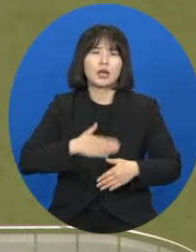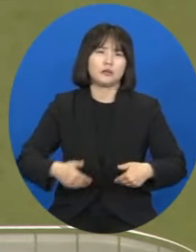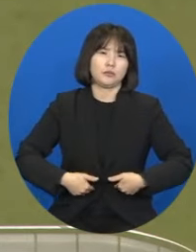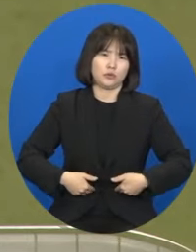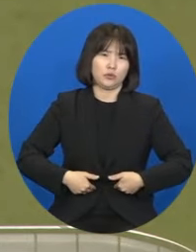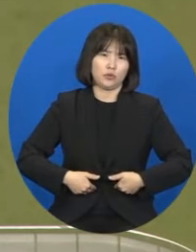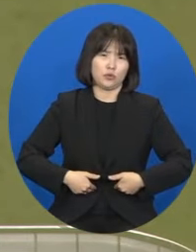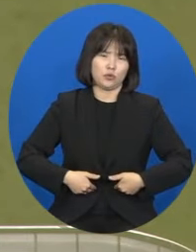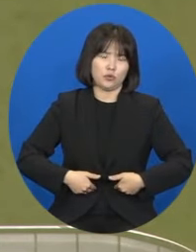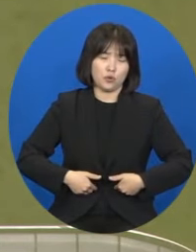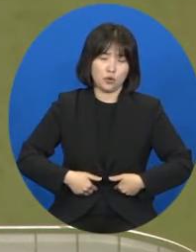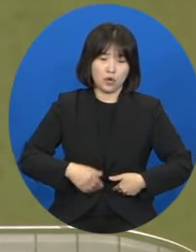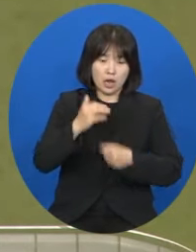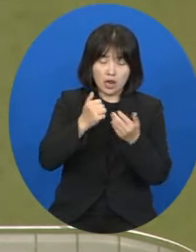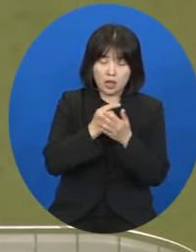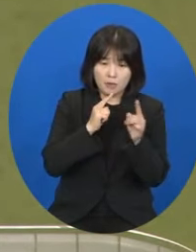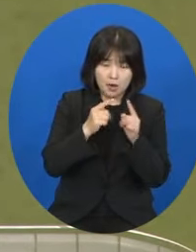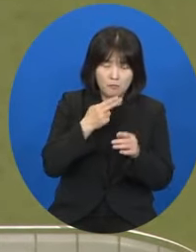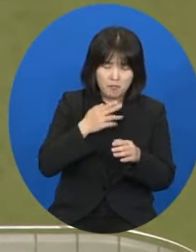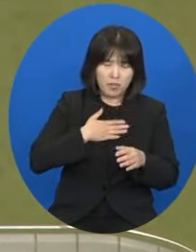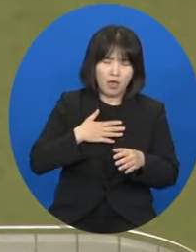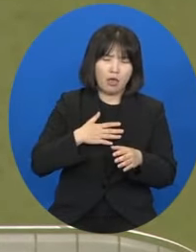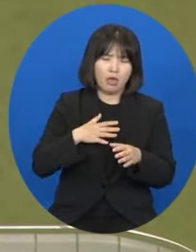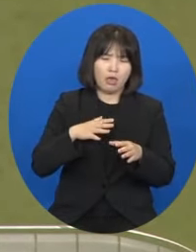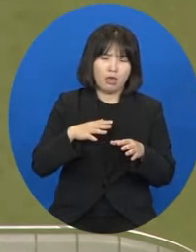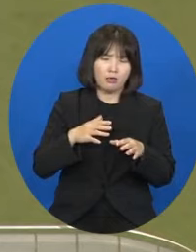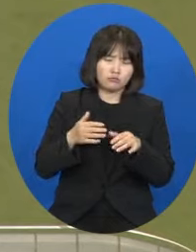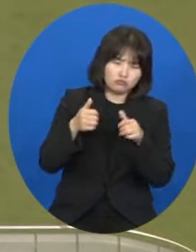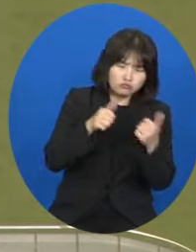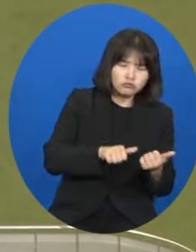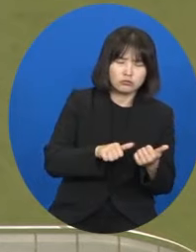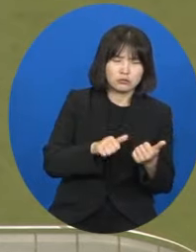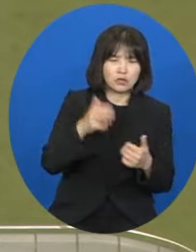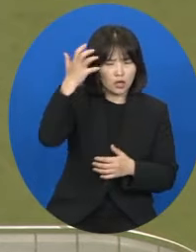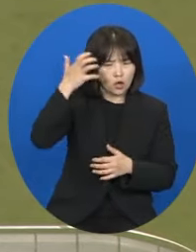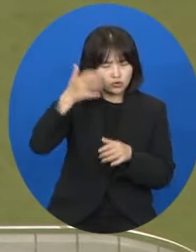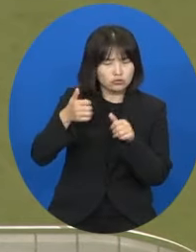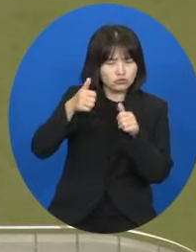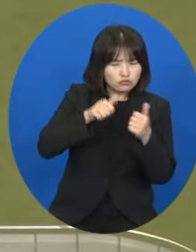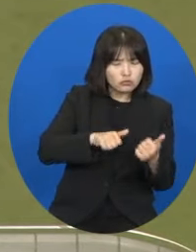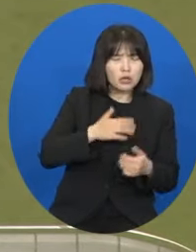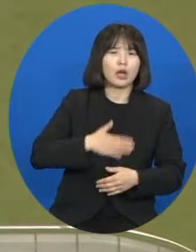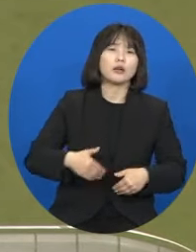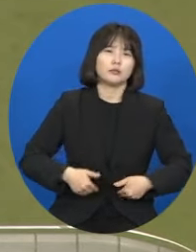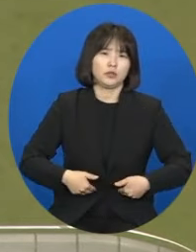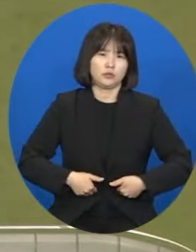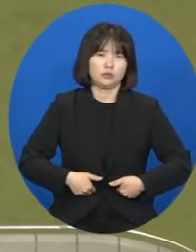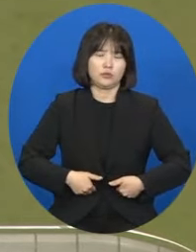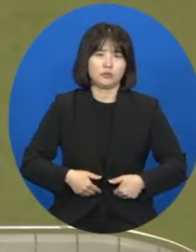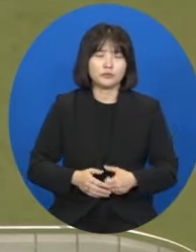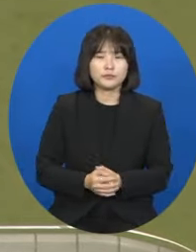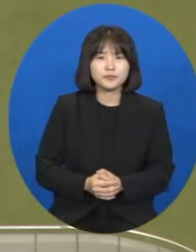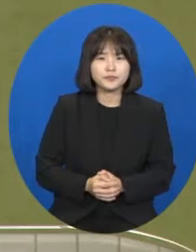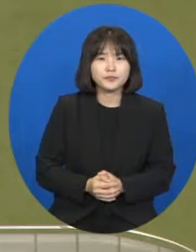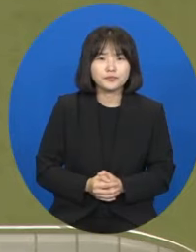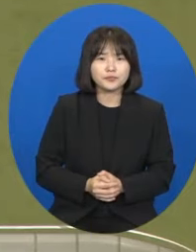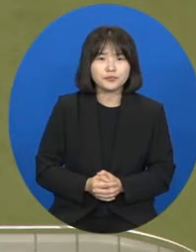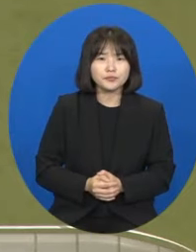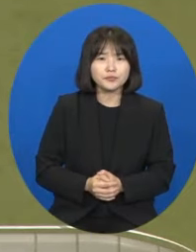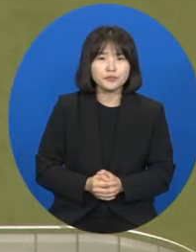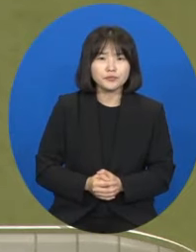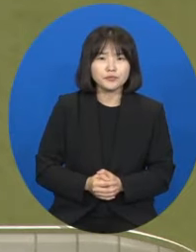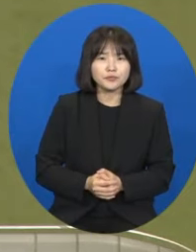죽는구나, 메마르는구나. 성령이 안에 계셔도 우리가 이 장작을 넣지 않으면 소멸합니다. 마치 다